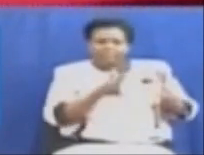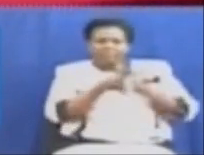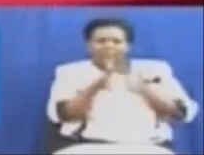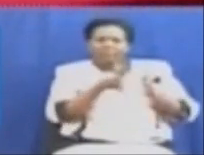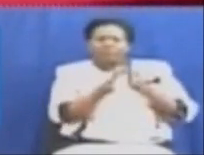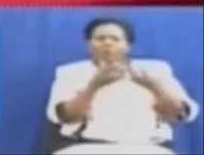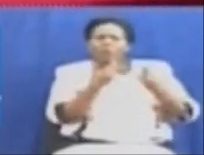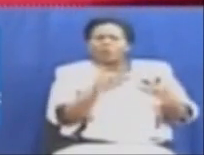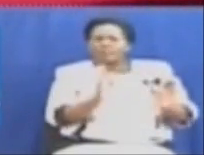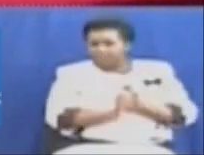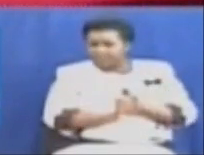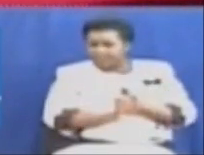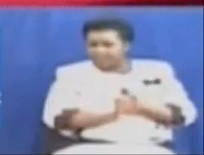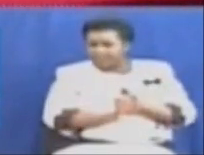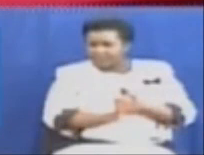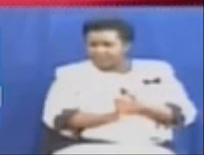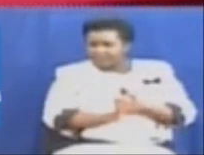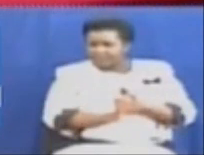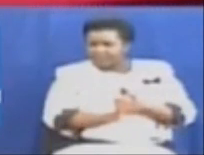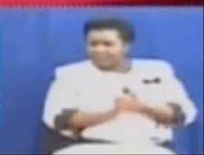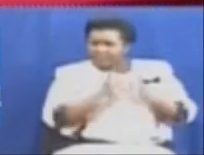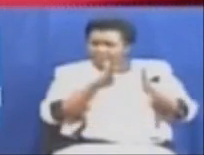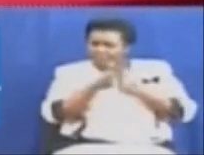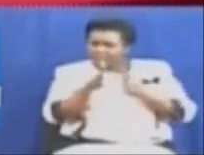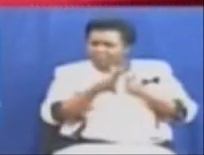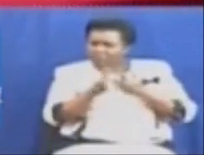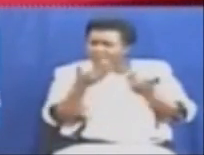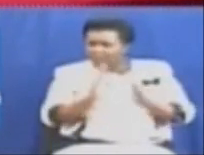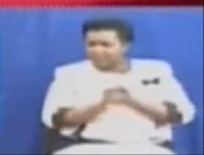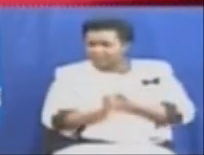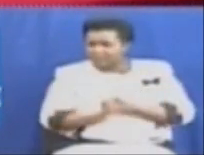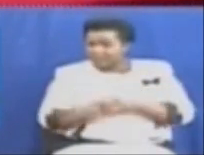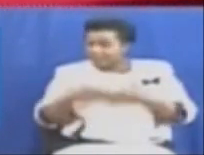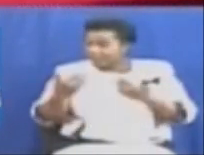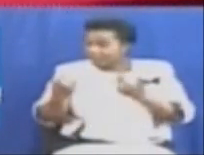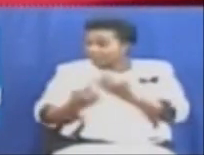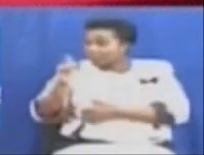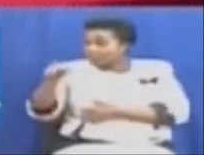wanasheria hawasimamii haya mabaraza ya kata. Kama